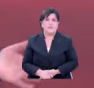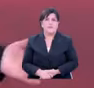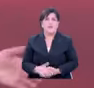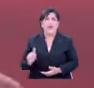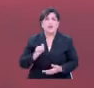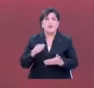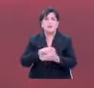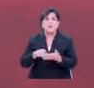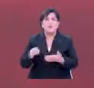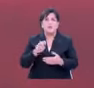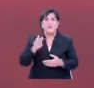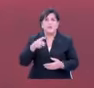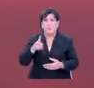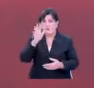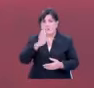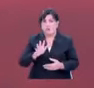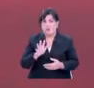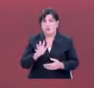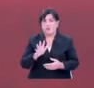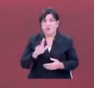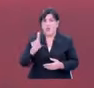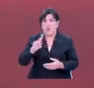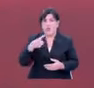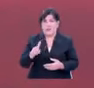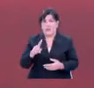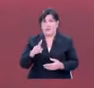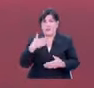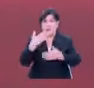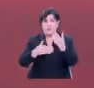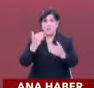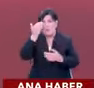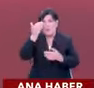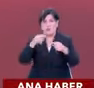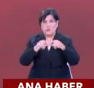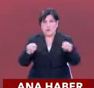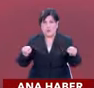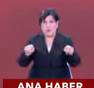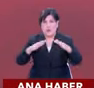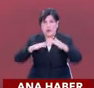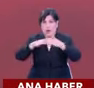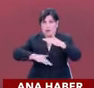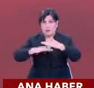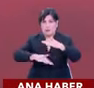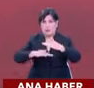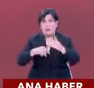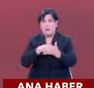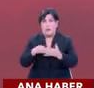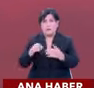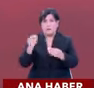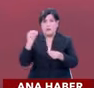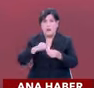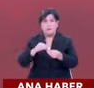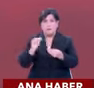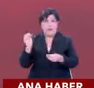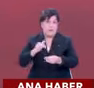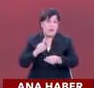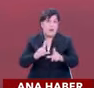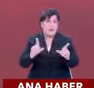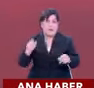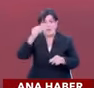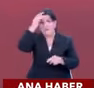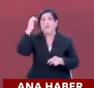asgari ücret 8.500 lira yani 10.000 lira dediğimiz o yoksulluk sınırının altında maaşlara zam gelmesi lazım